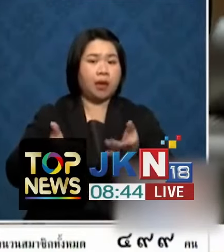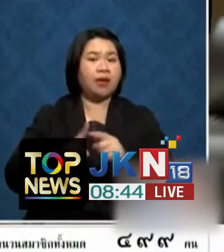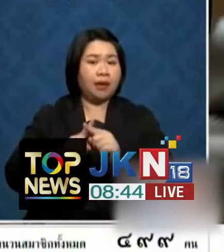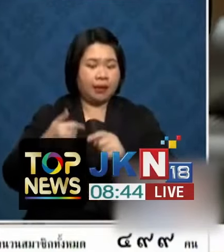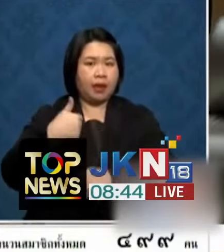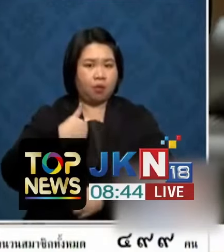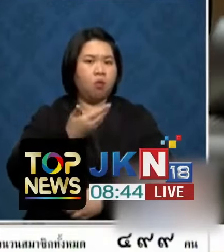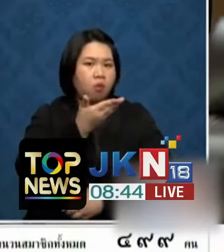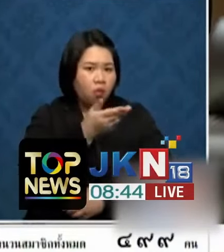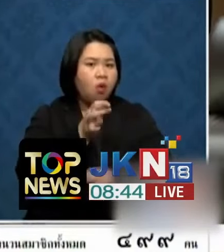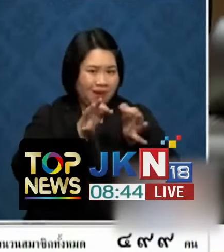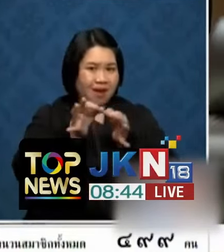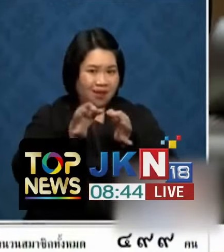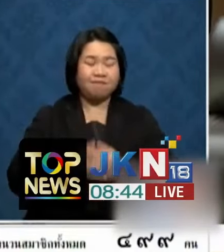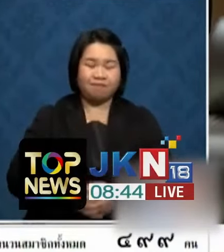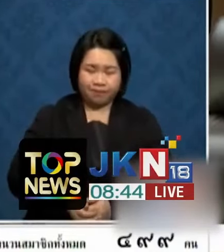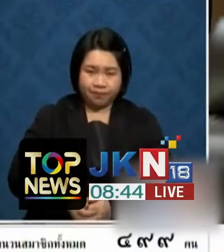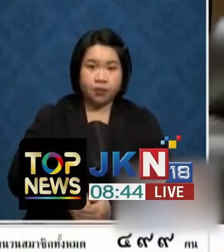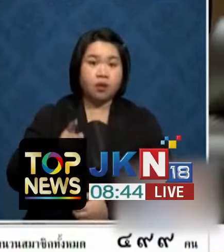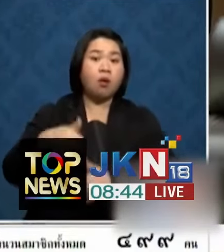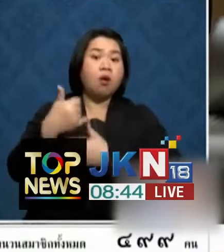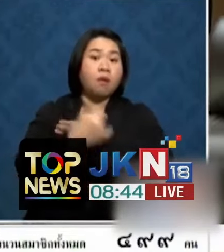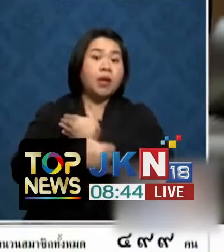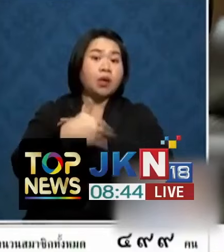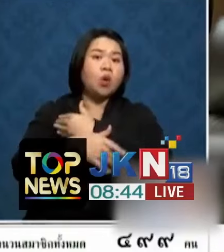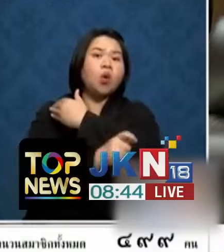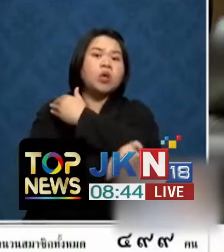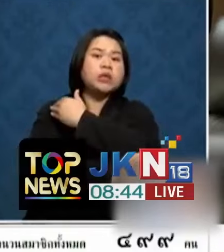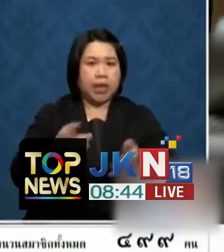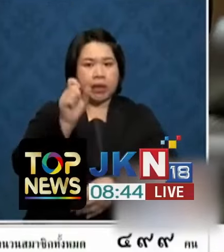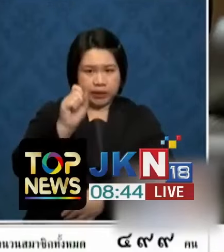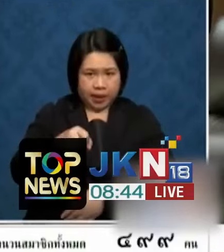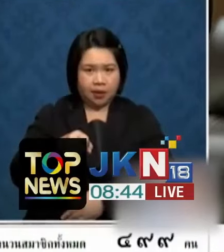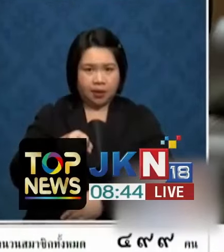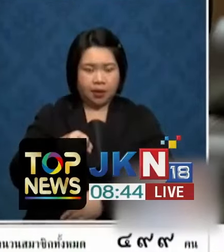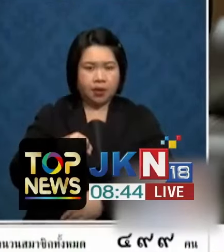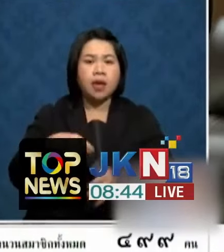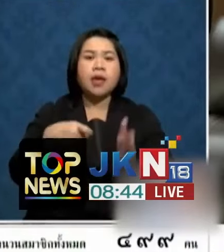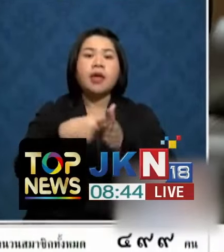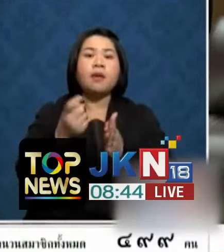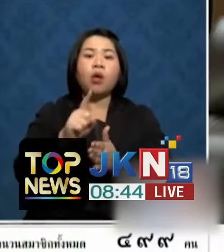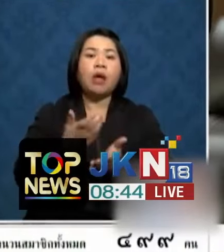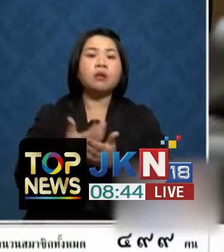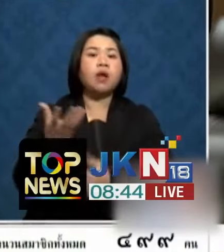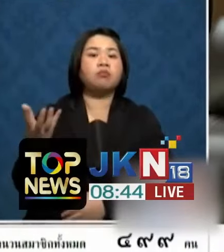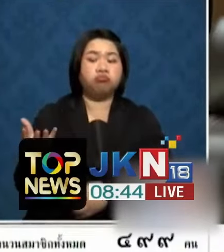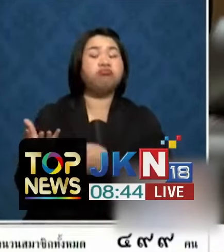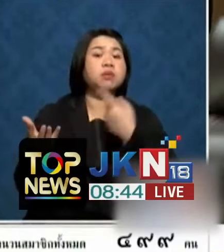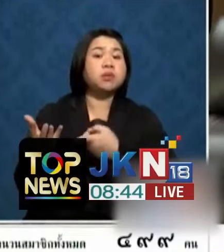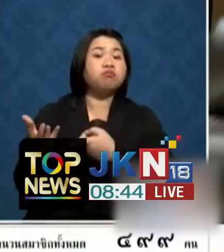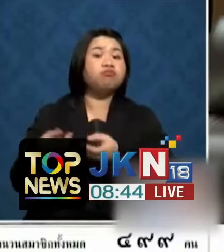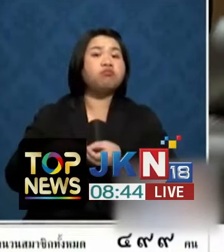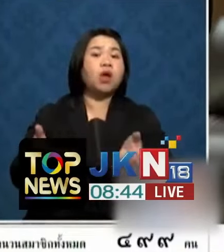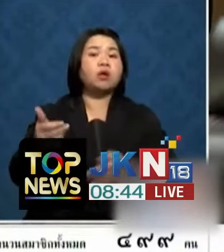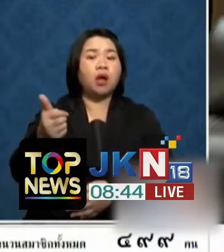ลอดว่าถ้าทำดิจิตอลวอลเล็ตแล้วจะทำให้เศรษฐกิจโต 5% จะทำให้เกิดพายุหมุนทางเศรษฐกิจครั้งใหญ่เพราะว่าจะนำเงิน